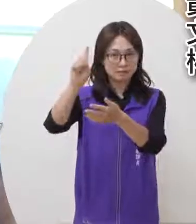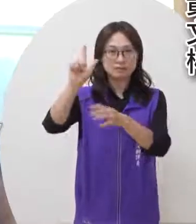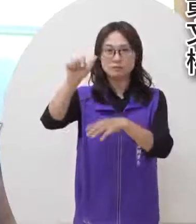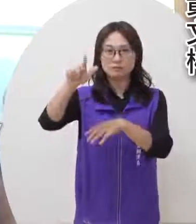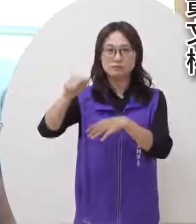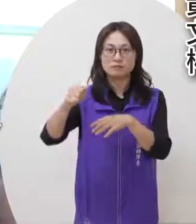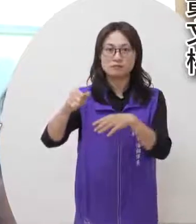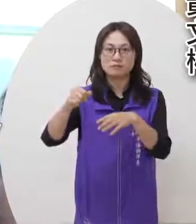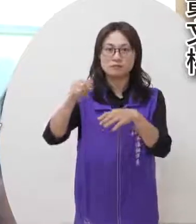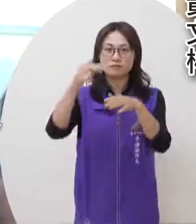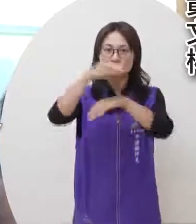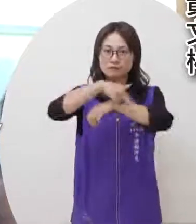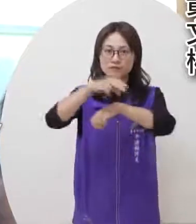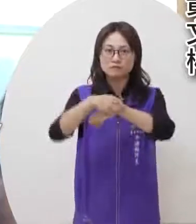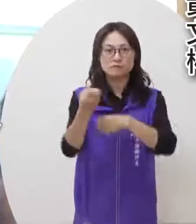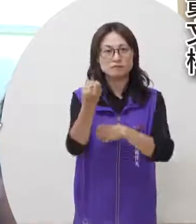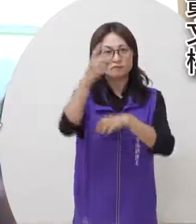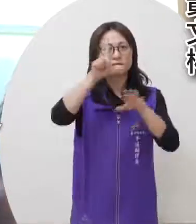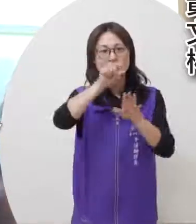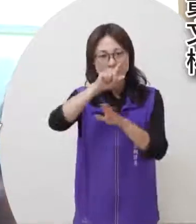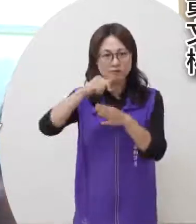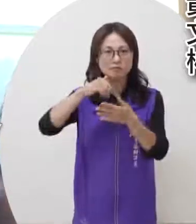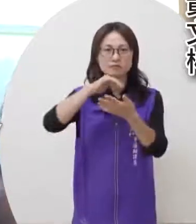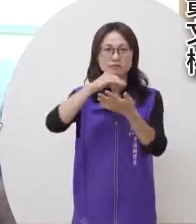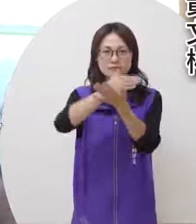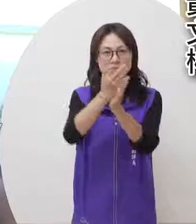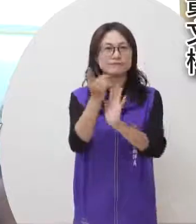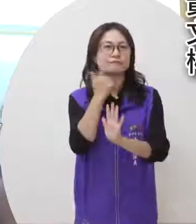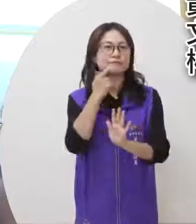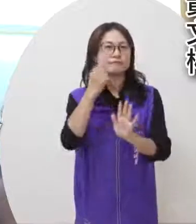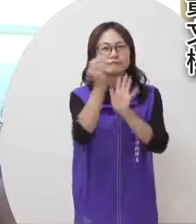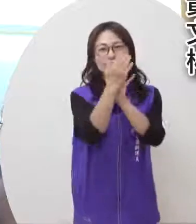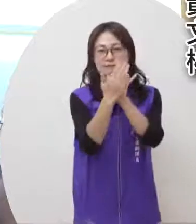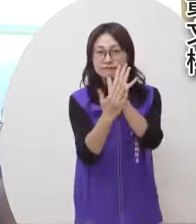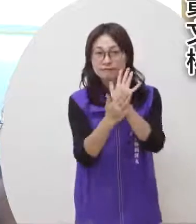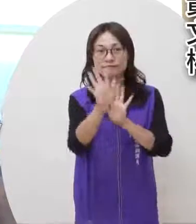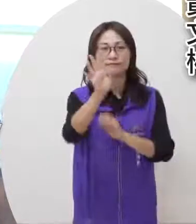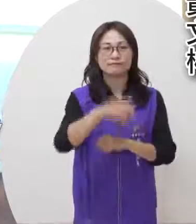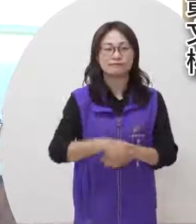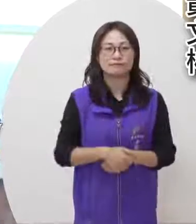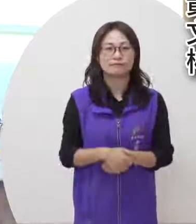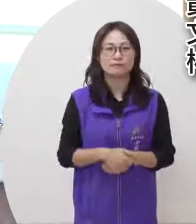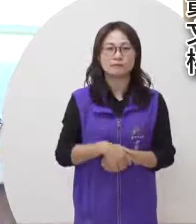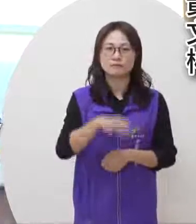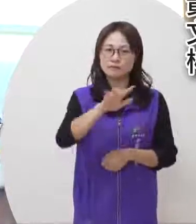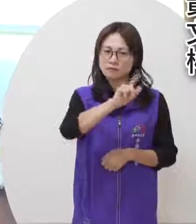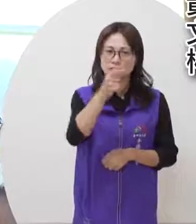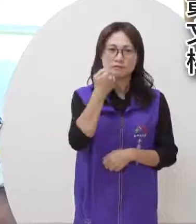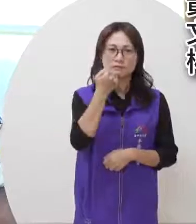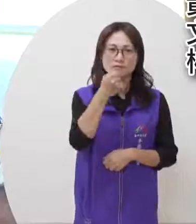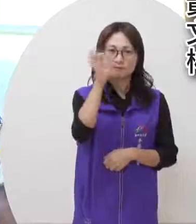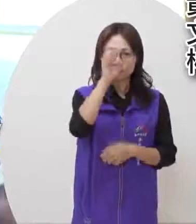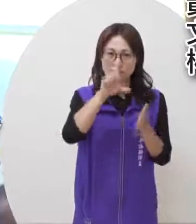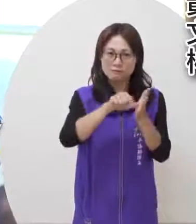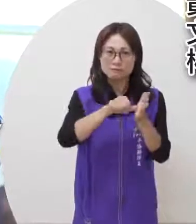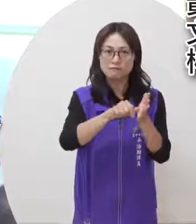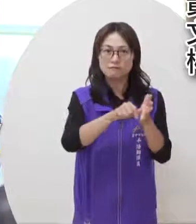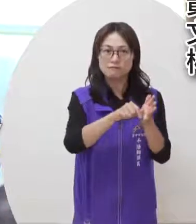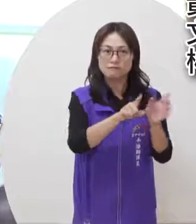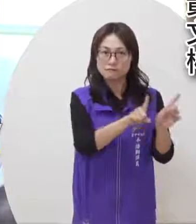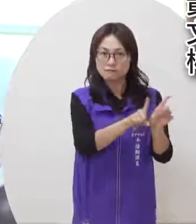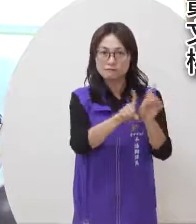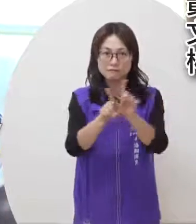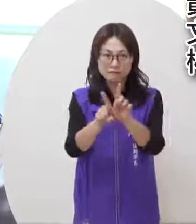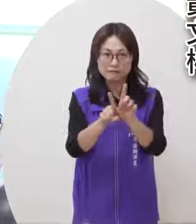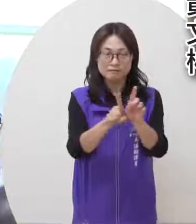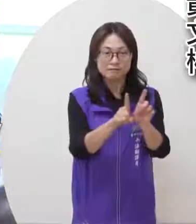也做了一些美化。那我想是不是找个时间，我跟中义里长，我们去现场勘察一下，看那个地方的情形，